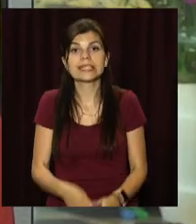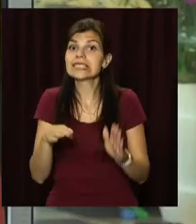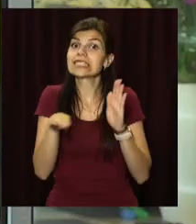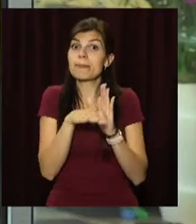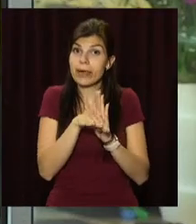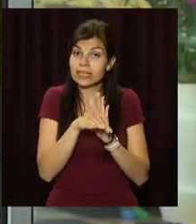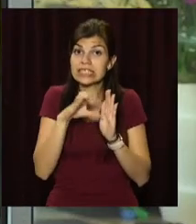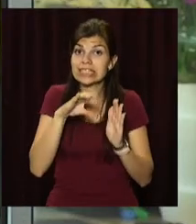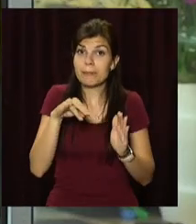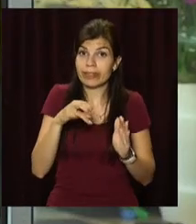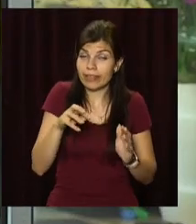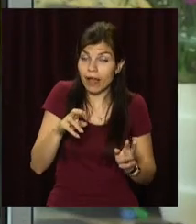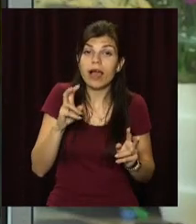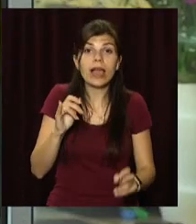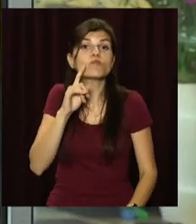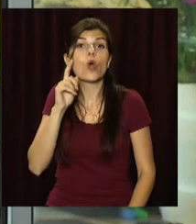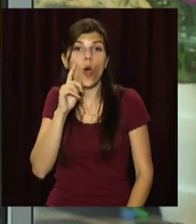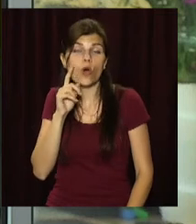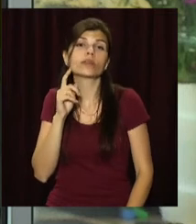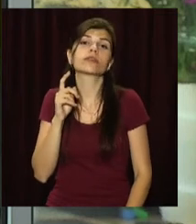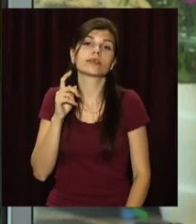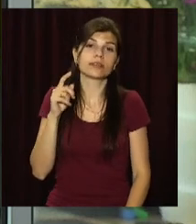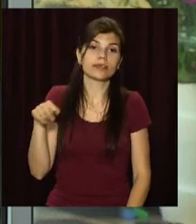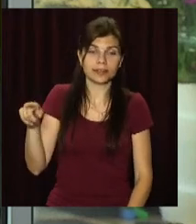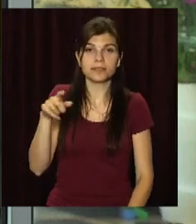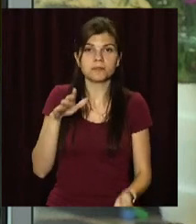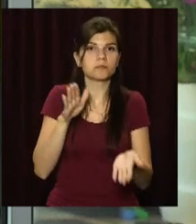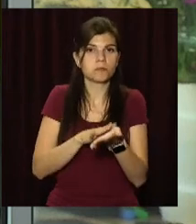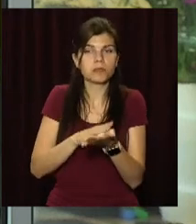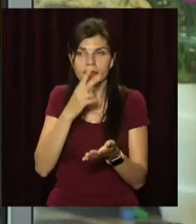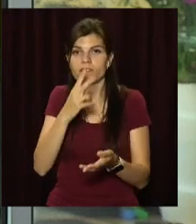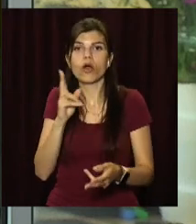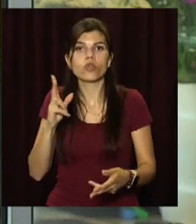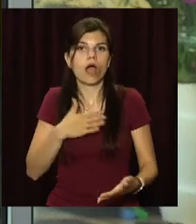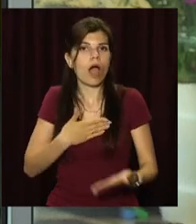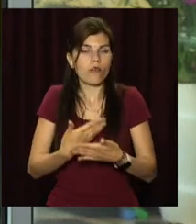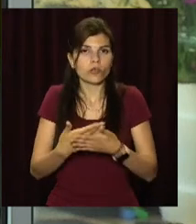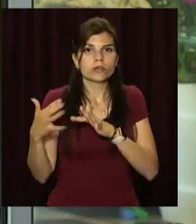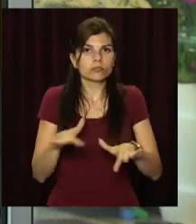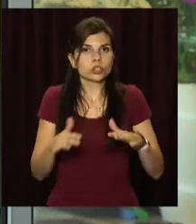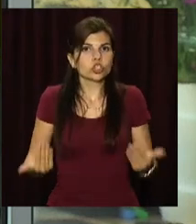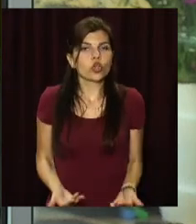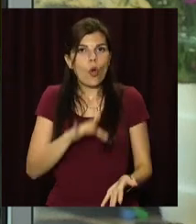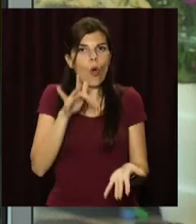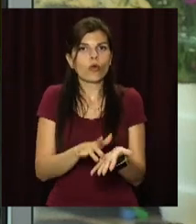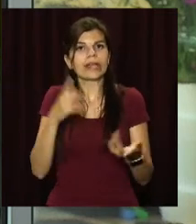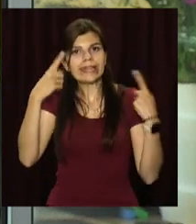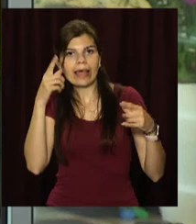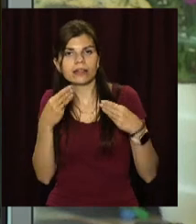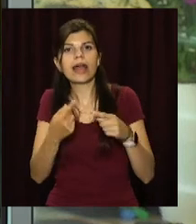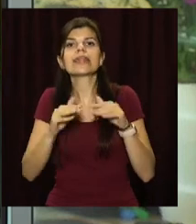Стипендії талановитій молоді. У Кам'янському відзначили відмінників та активних учасників громадського життя міста.